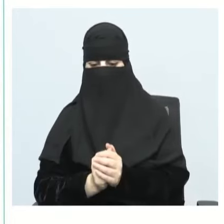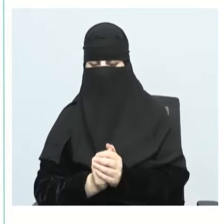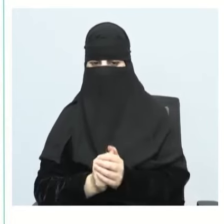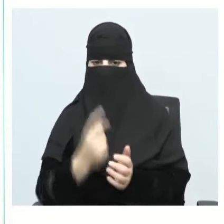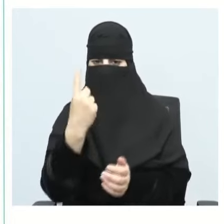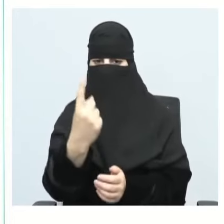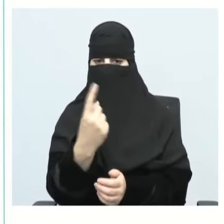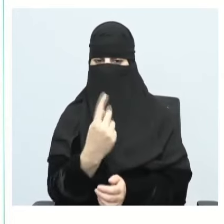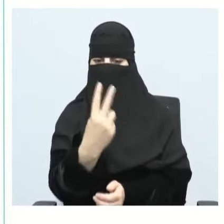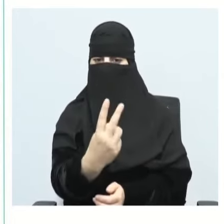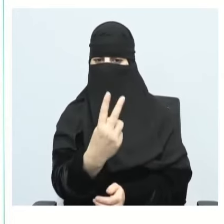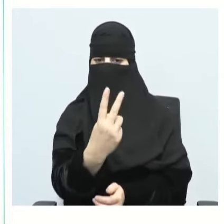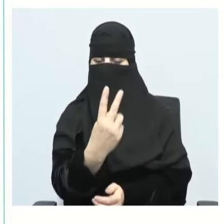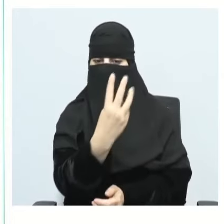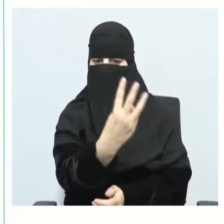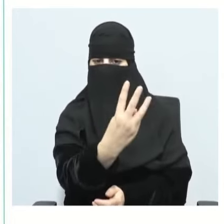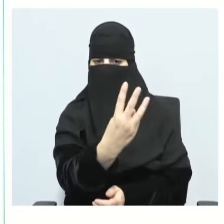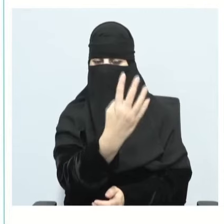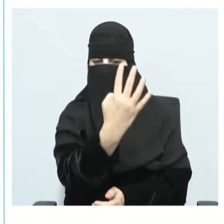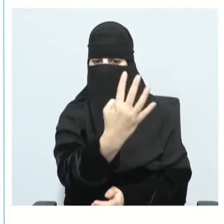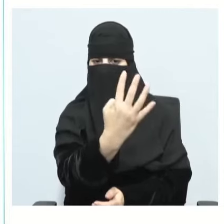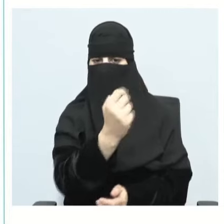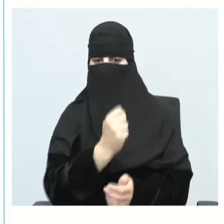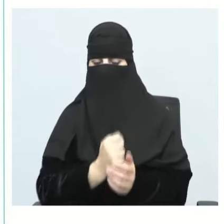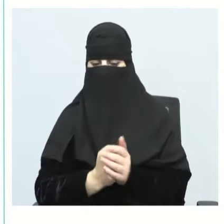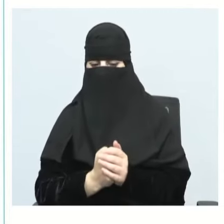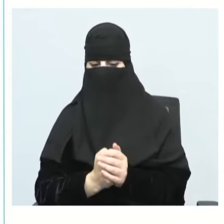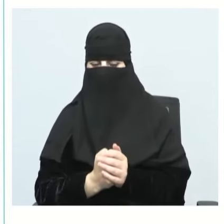هذا واحد هذا اثنين وادي ثلاثه